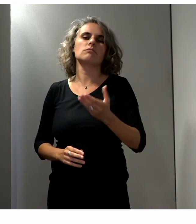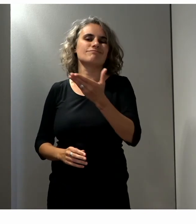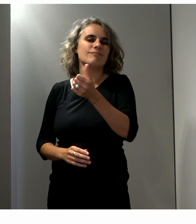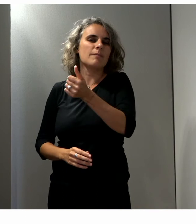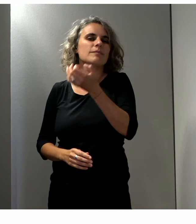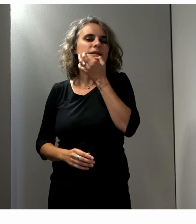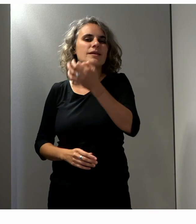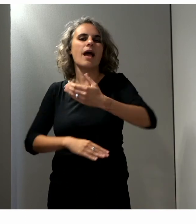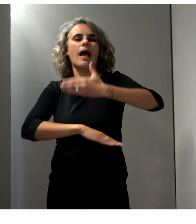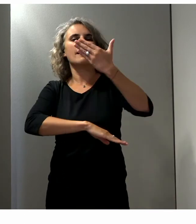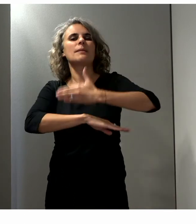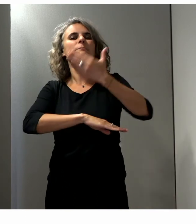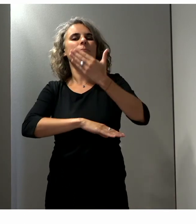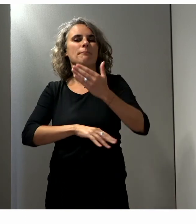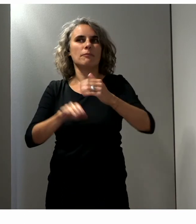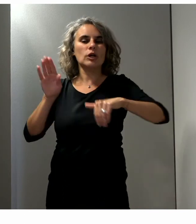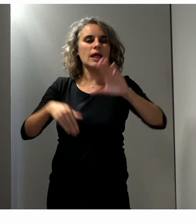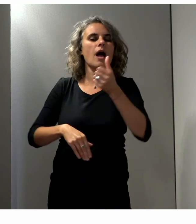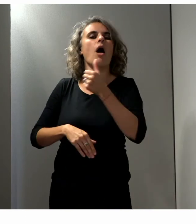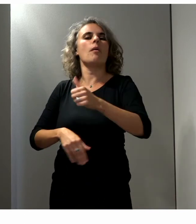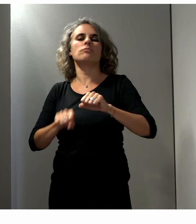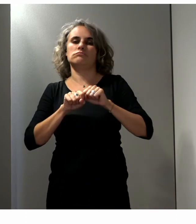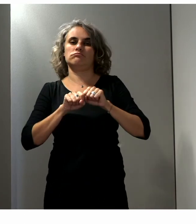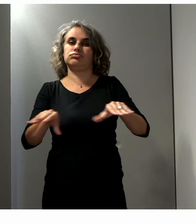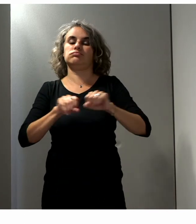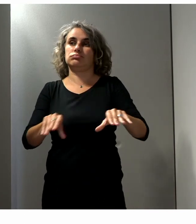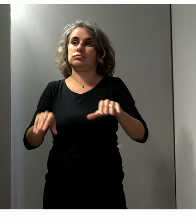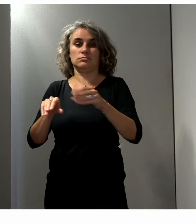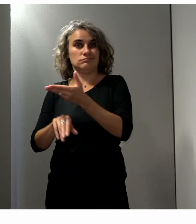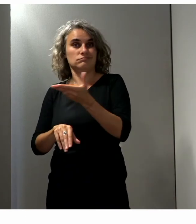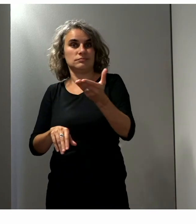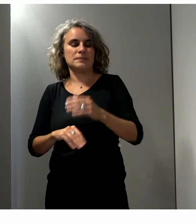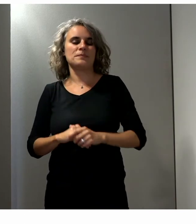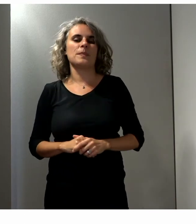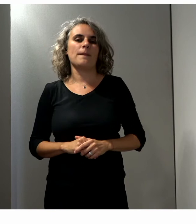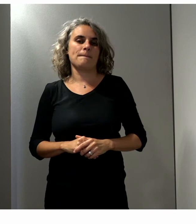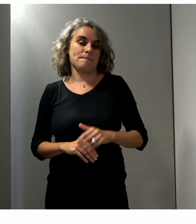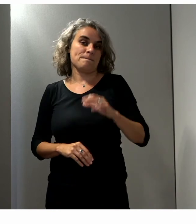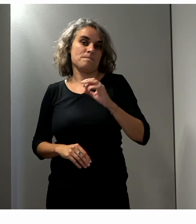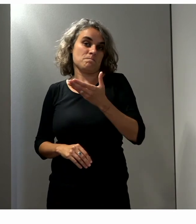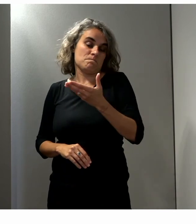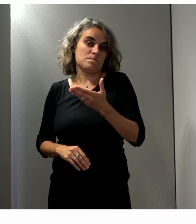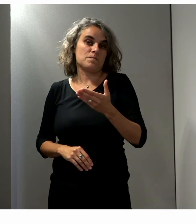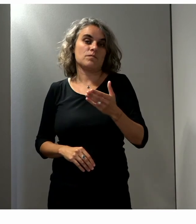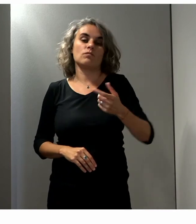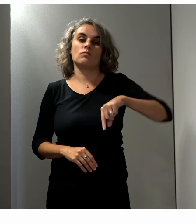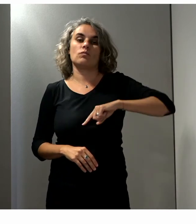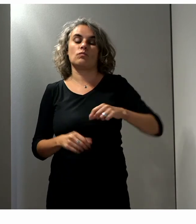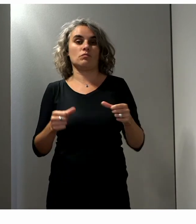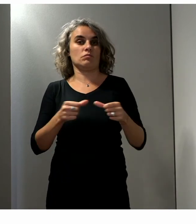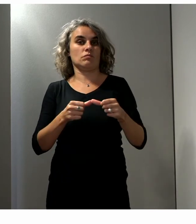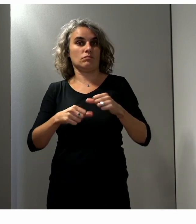les clips que les candidats sont amenés eux-mêmes à diffuser, c'est ça organisant les